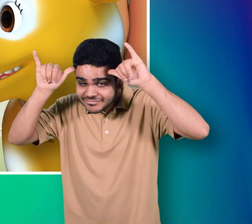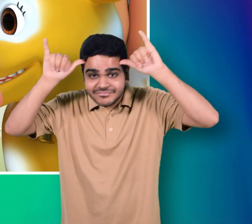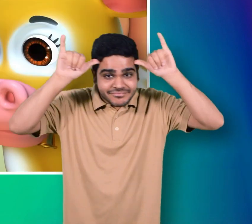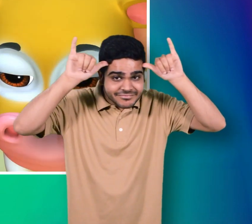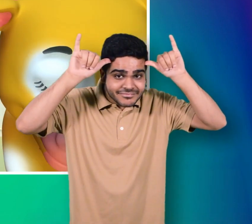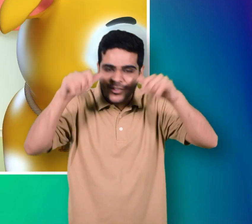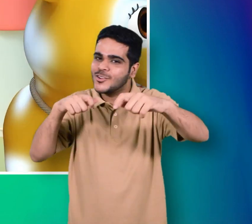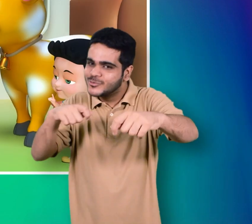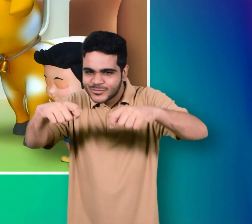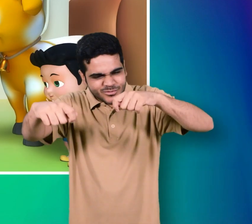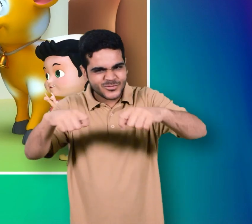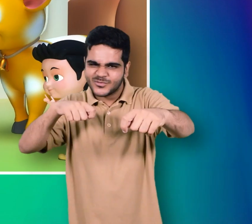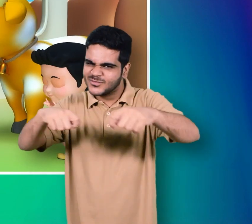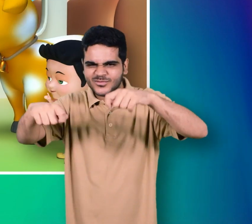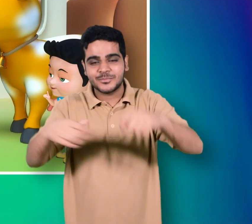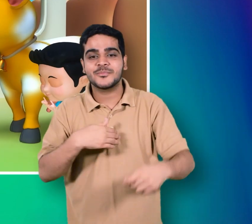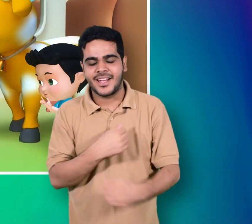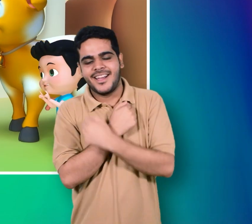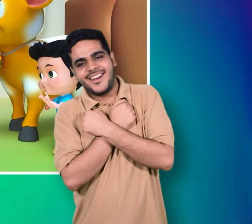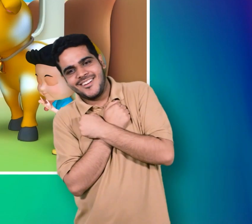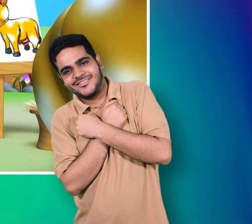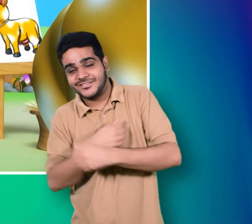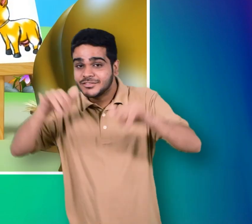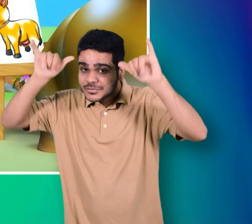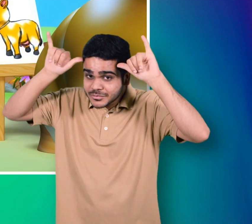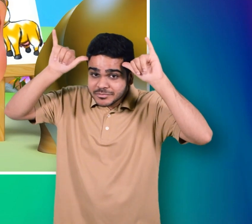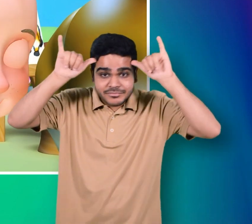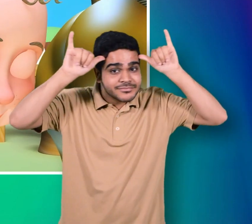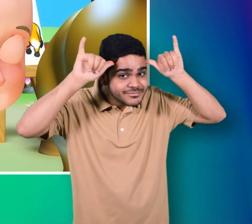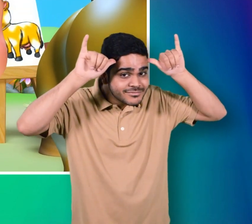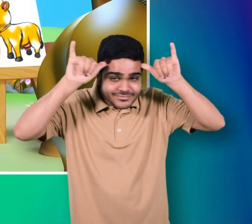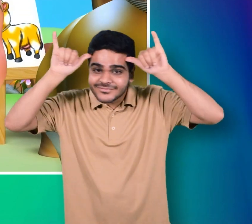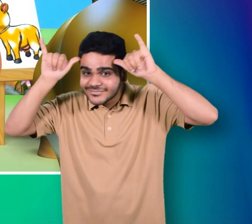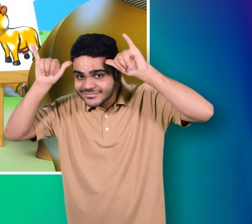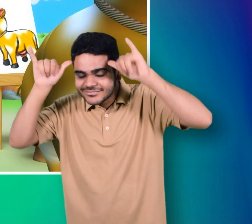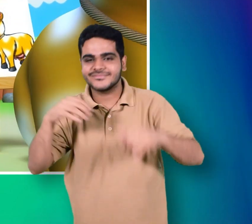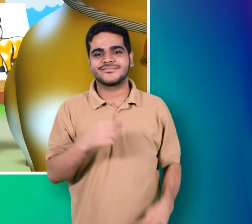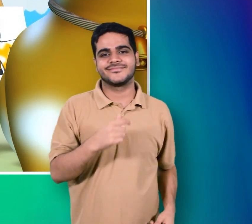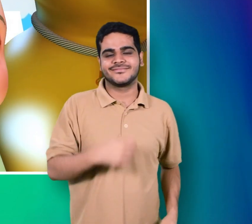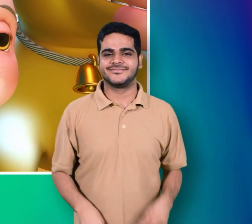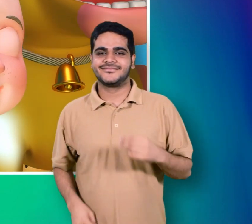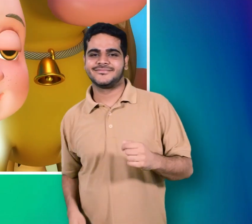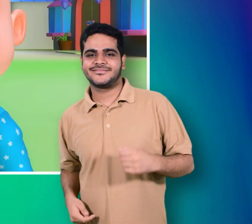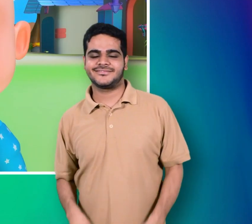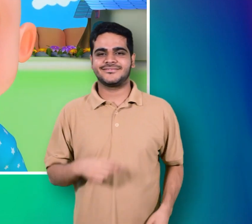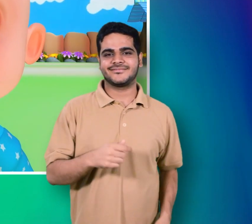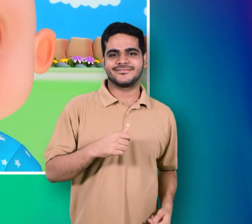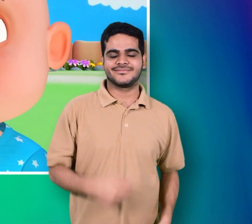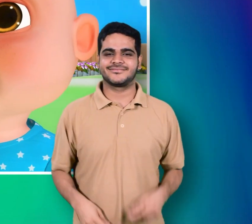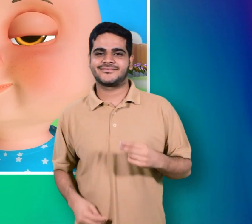गैया, प्यारी प्यारी मेरी गैया।